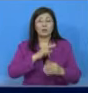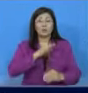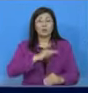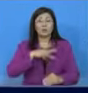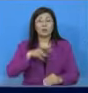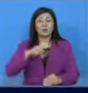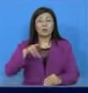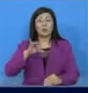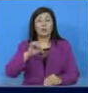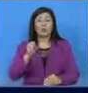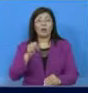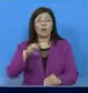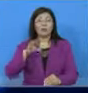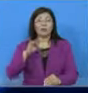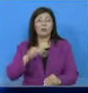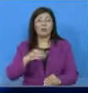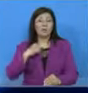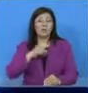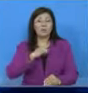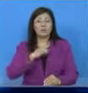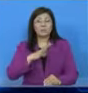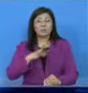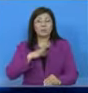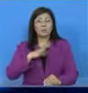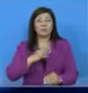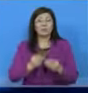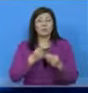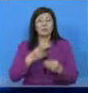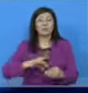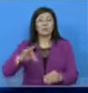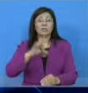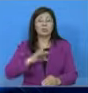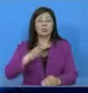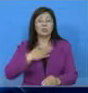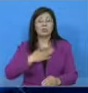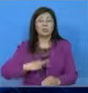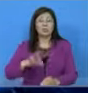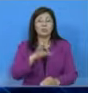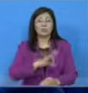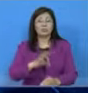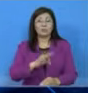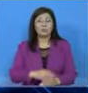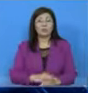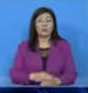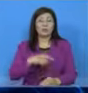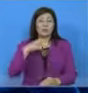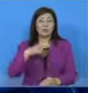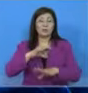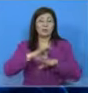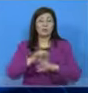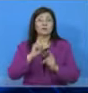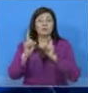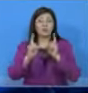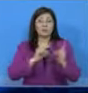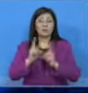по области, я сама, проехав 12 районов наши, скажу, что проводила семинары,